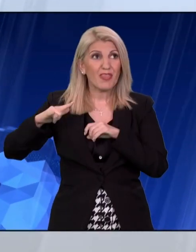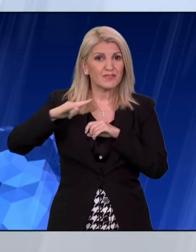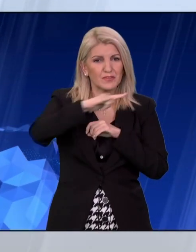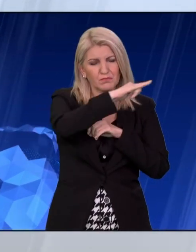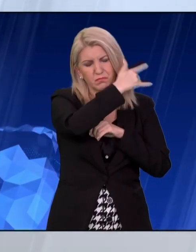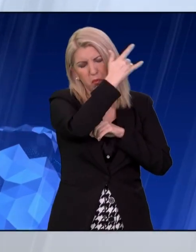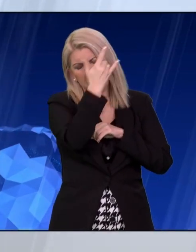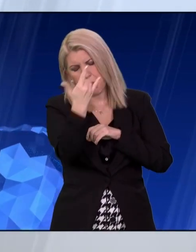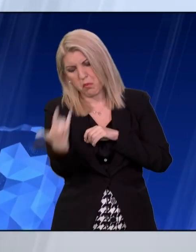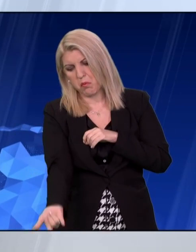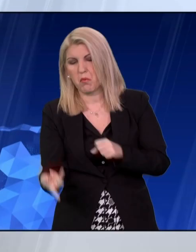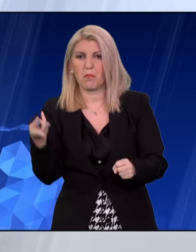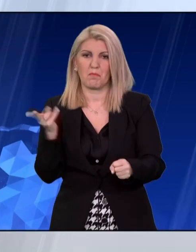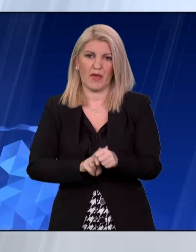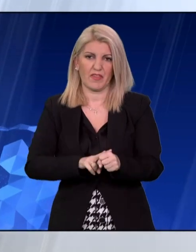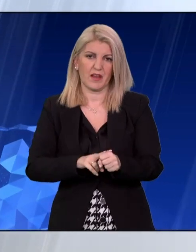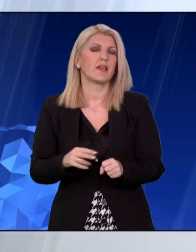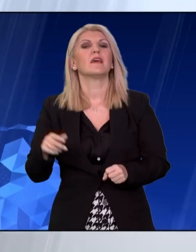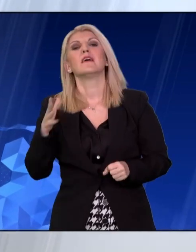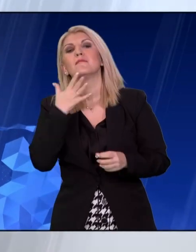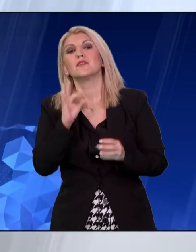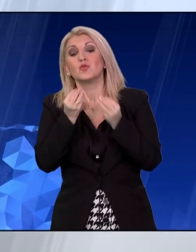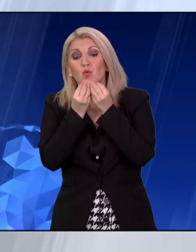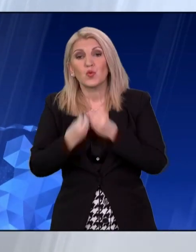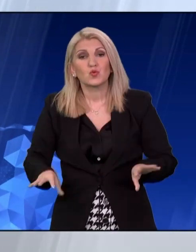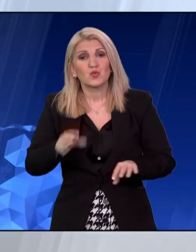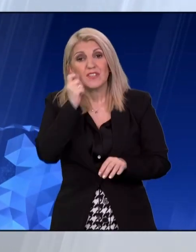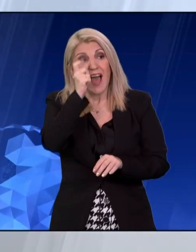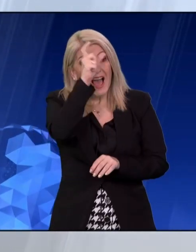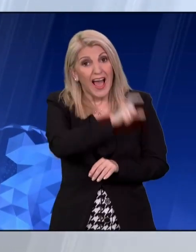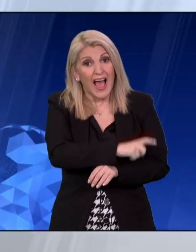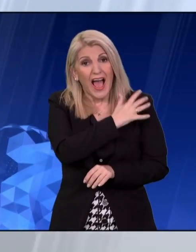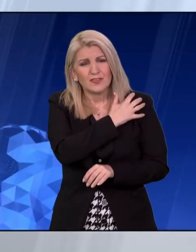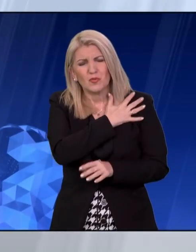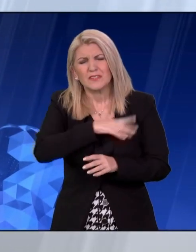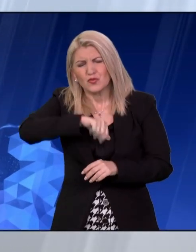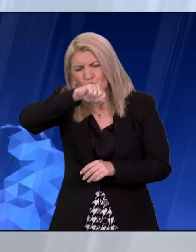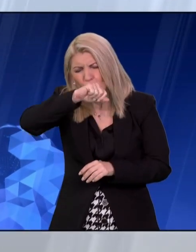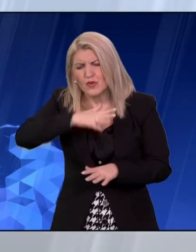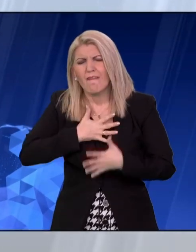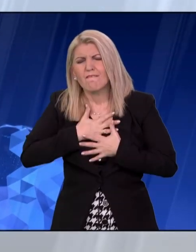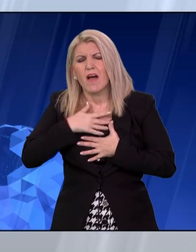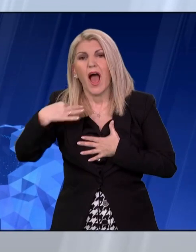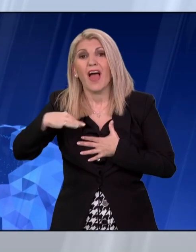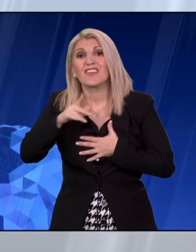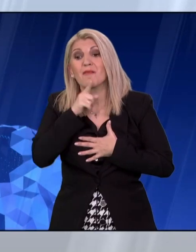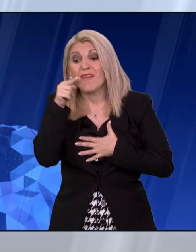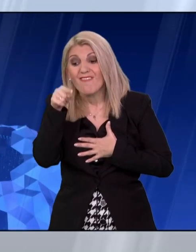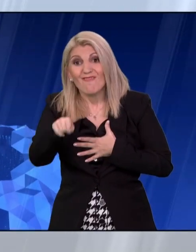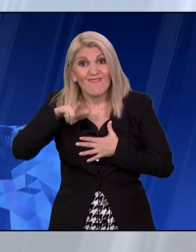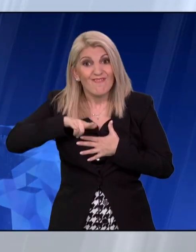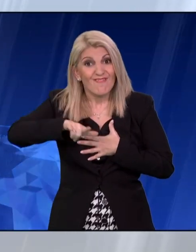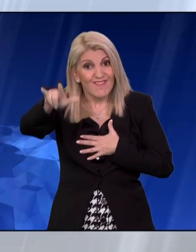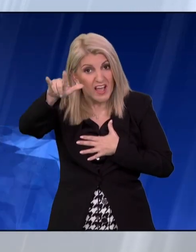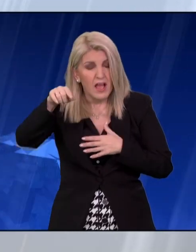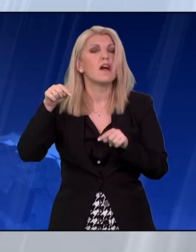το αεροσκάφος λέει ο πατέρας του καθώς δεν το εγκατέλειψε τη στιγμή της κρίσης αν και διέθετα εκτινασσόμενο κάθισμα